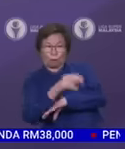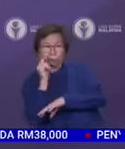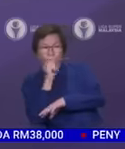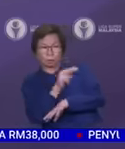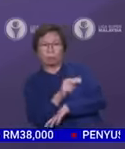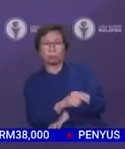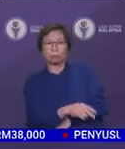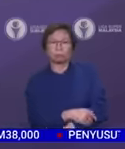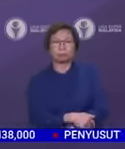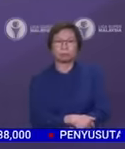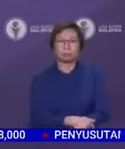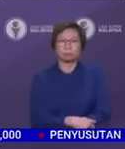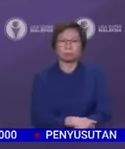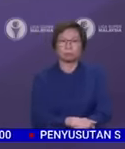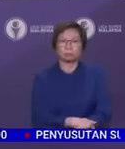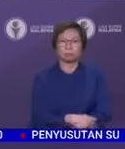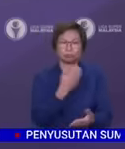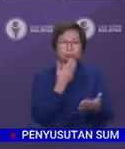untuk